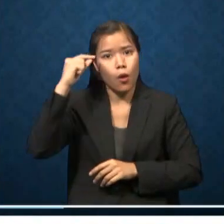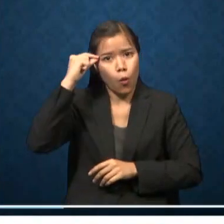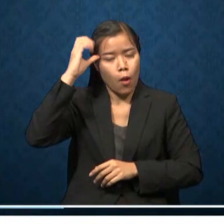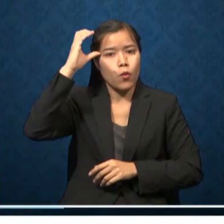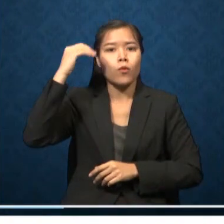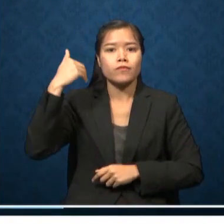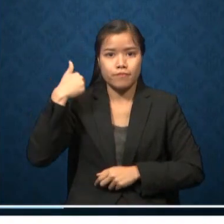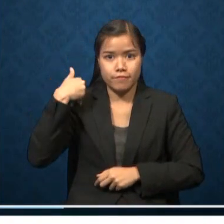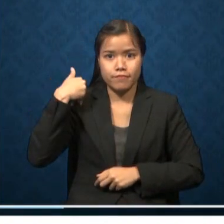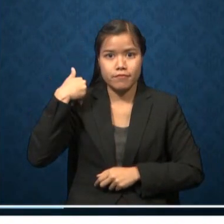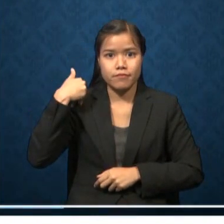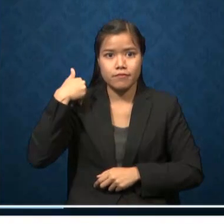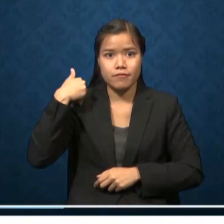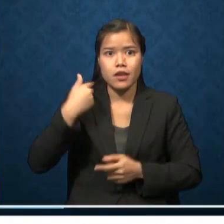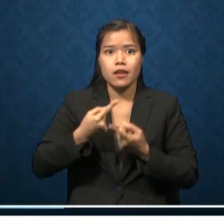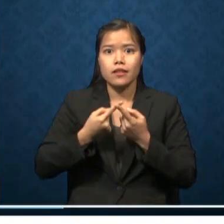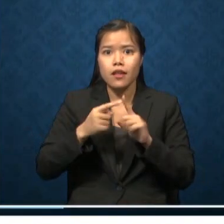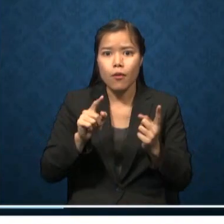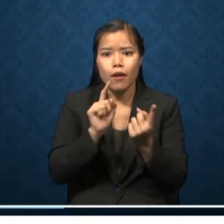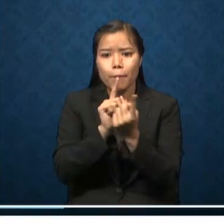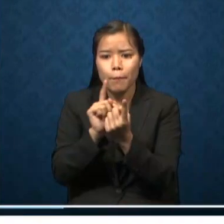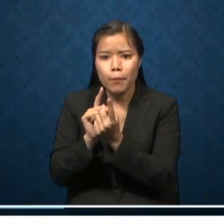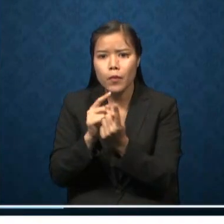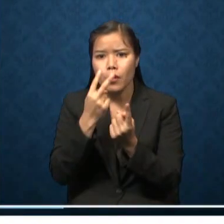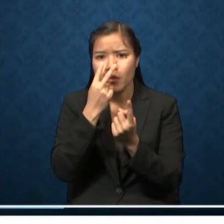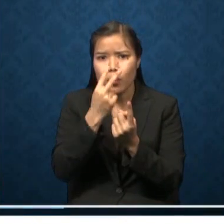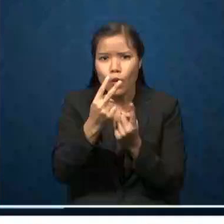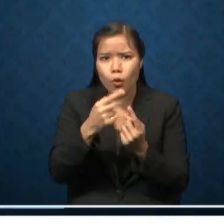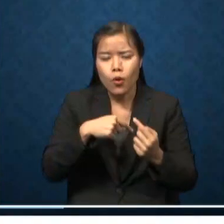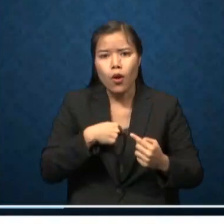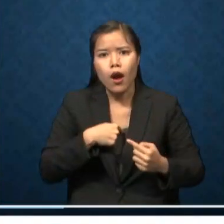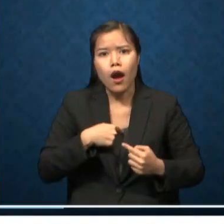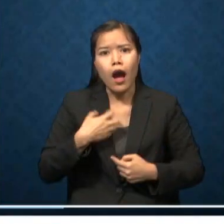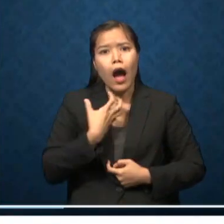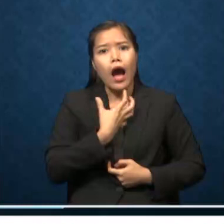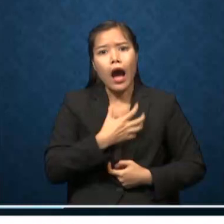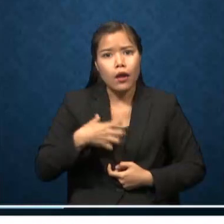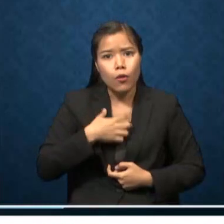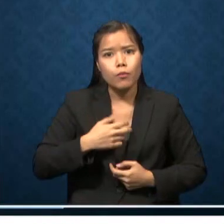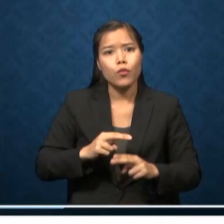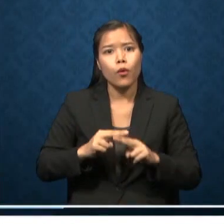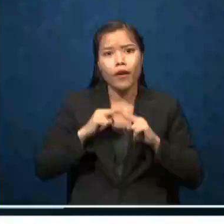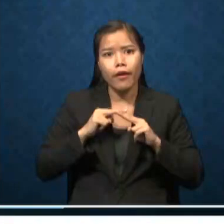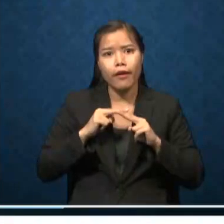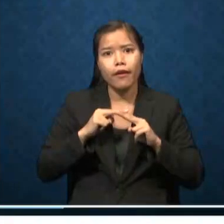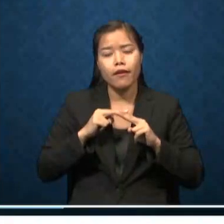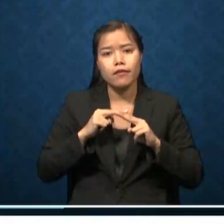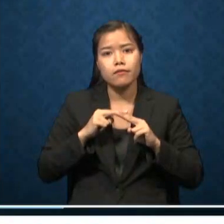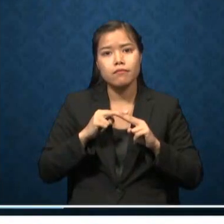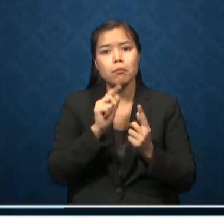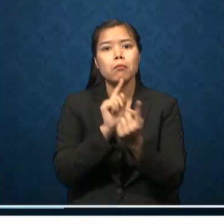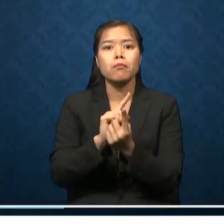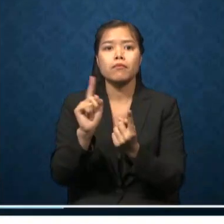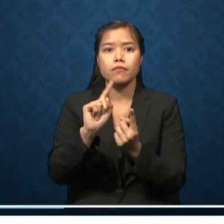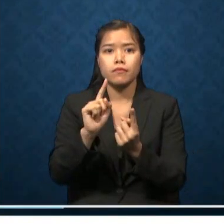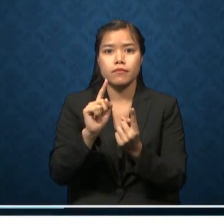คะแต่ว่าพอมาดูเรื่องของความรู้เท่าทันอารมณ์รวมตัวเองสไลด์ถัดมานะคะก็พบว่าอันเนี้ย